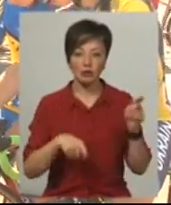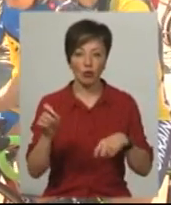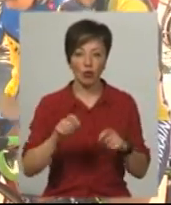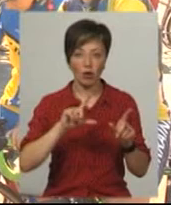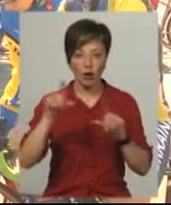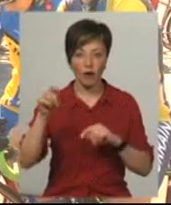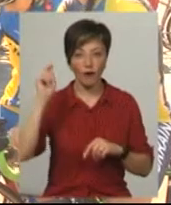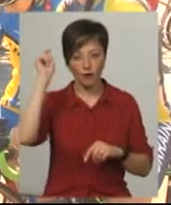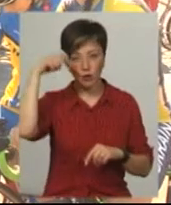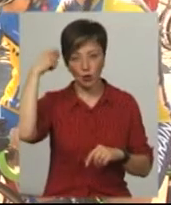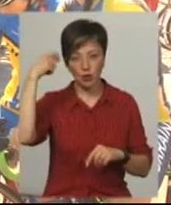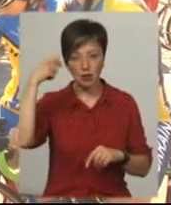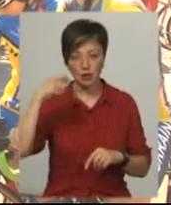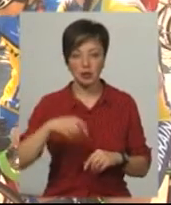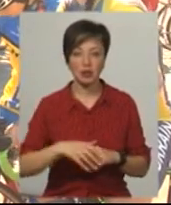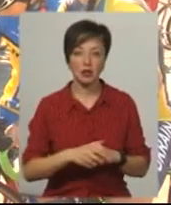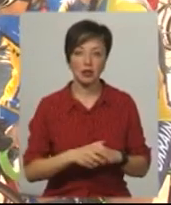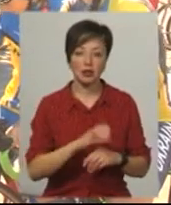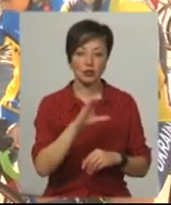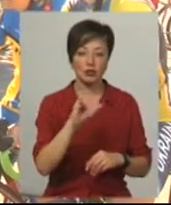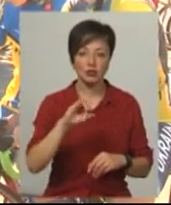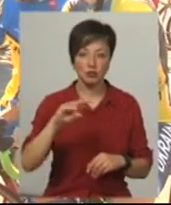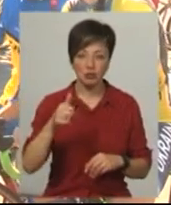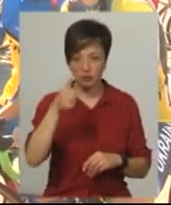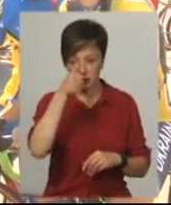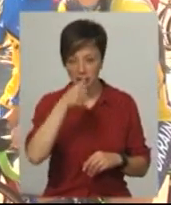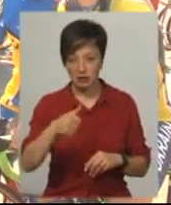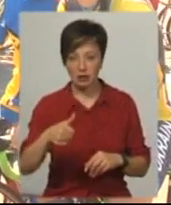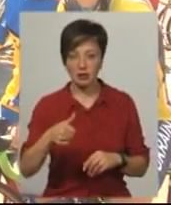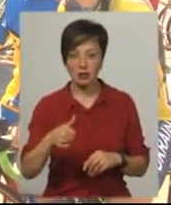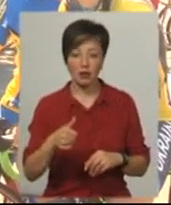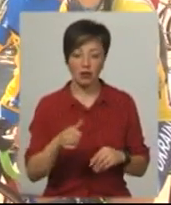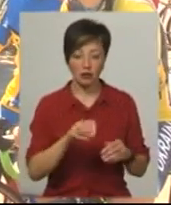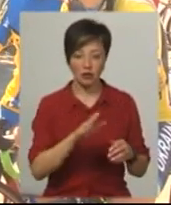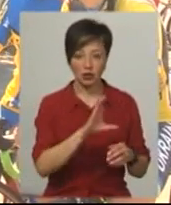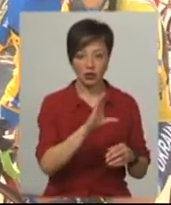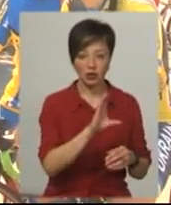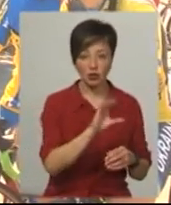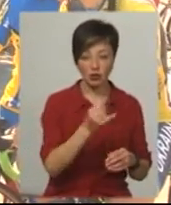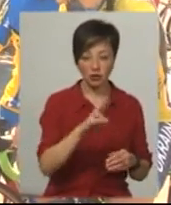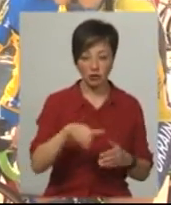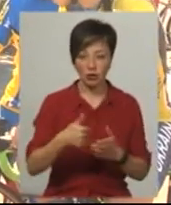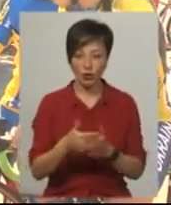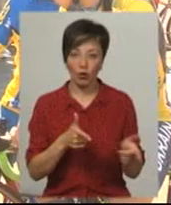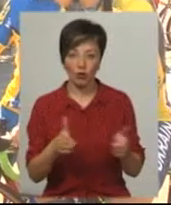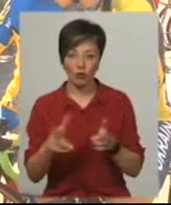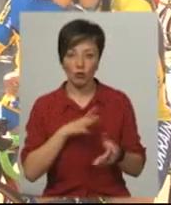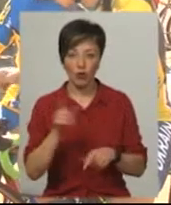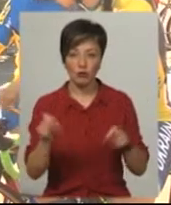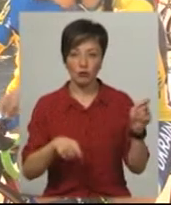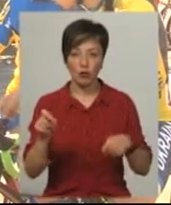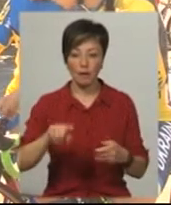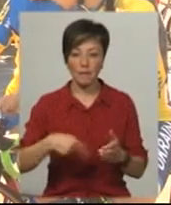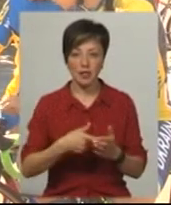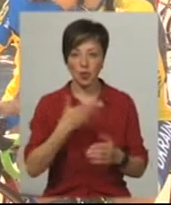Турції в січні місяці. От січня місяця вони готуються. Були проведені збори в